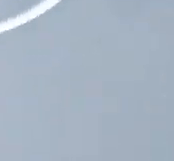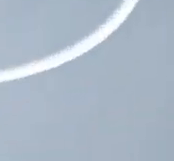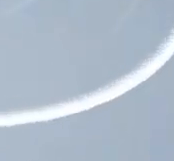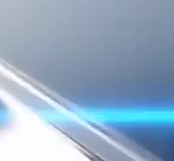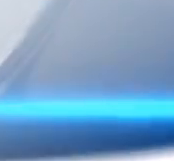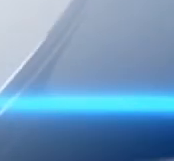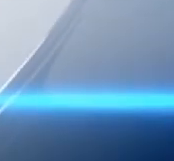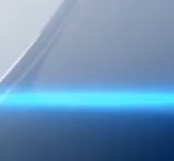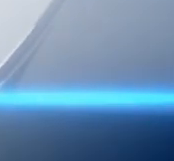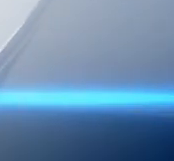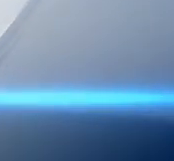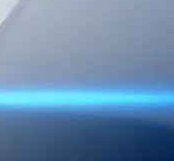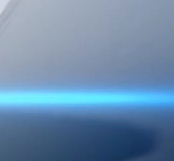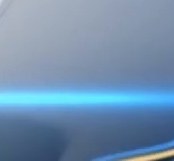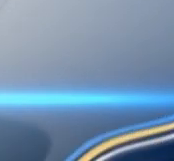Музика